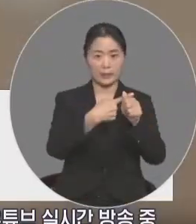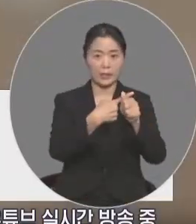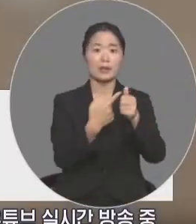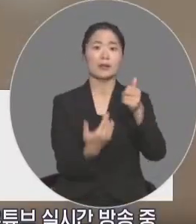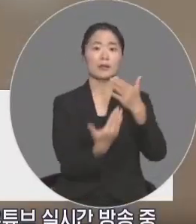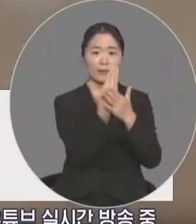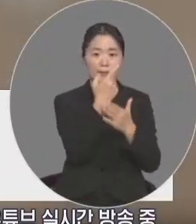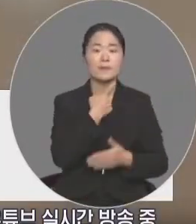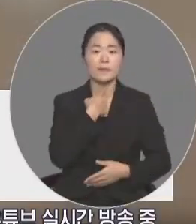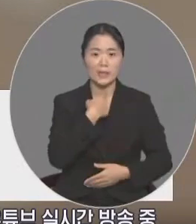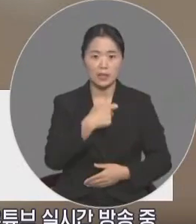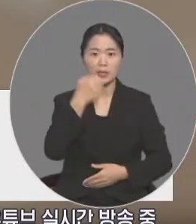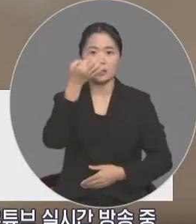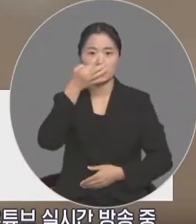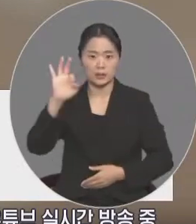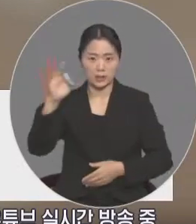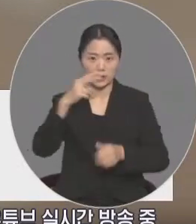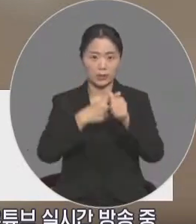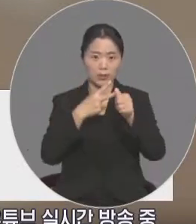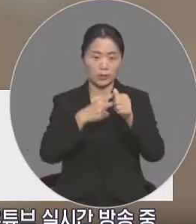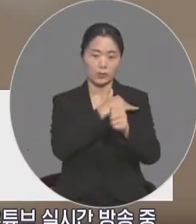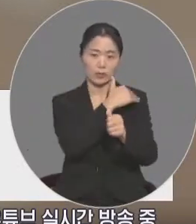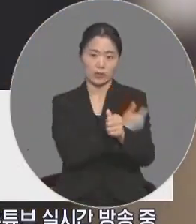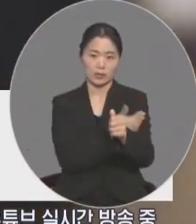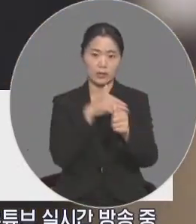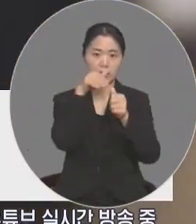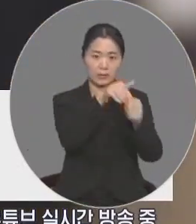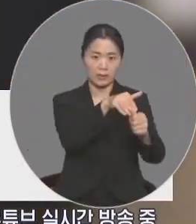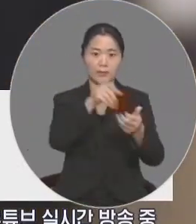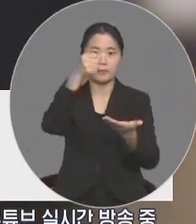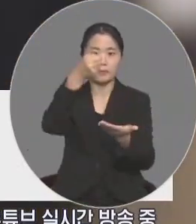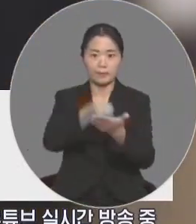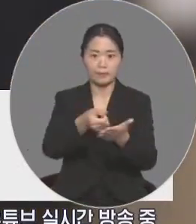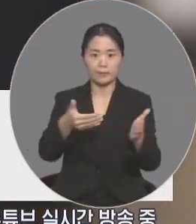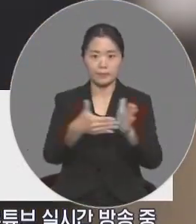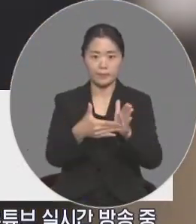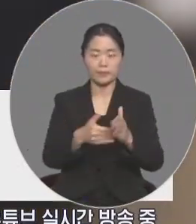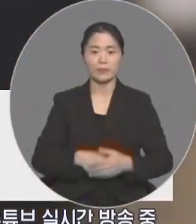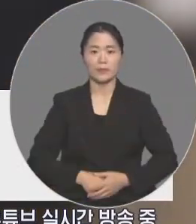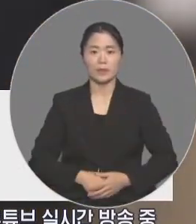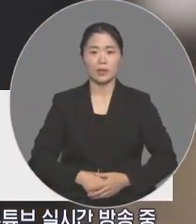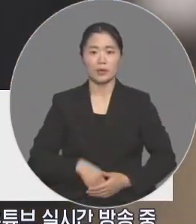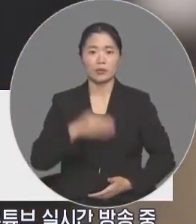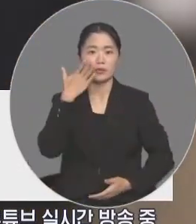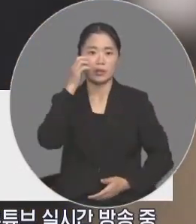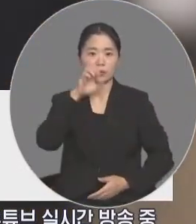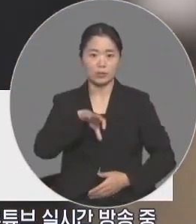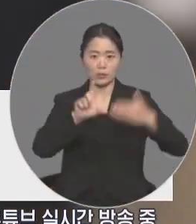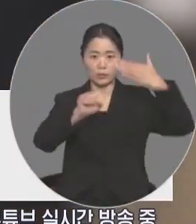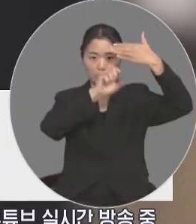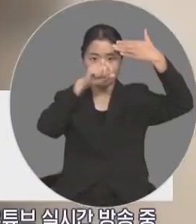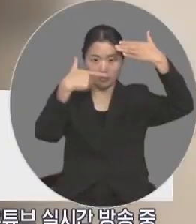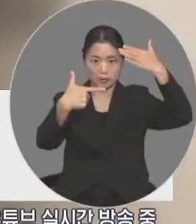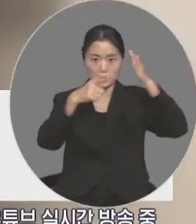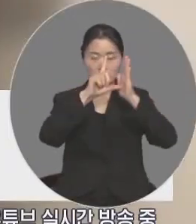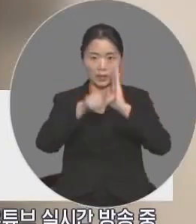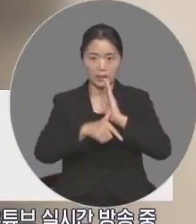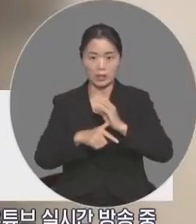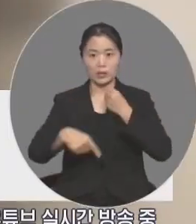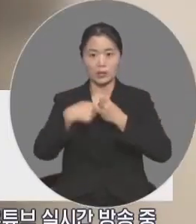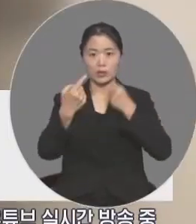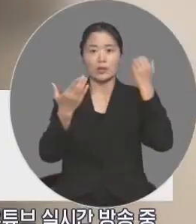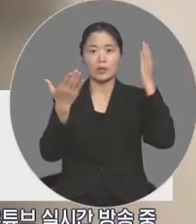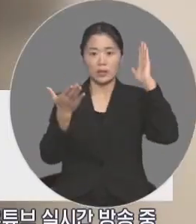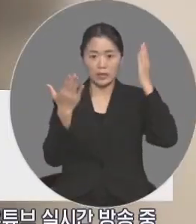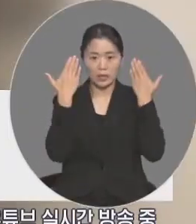사실이 인정돼 교권 침해 결정을 내렸다고 밝혔습니다 울산에서는 지난 6일에도 한 초등학교